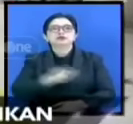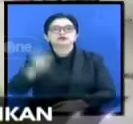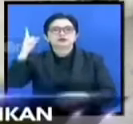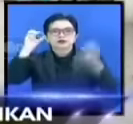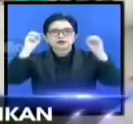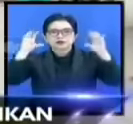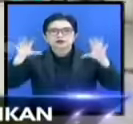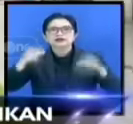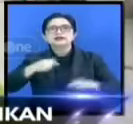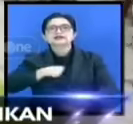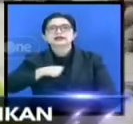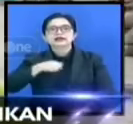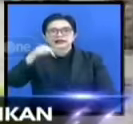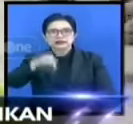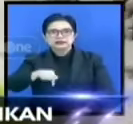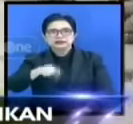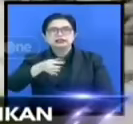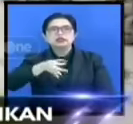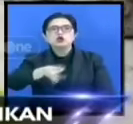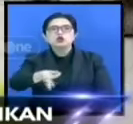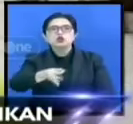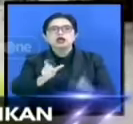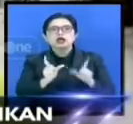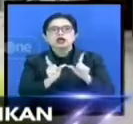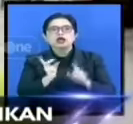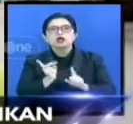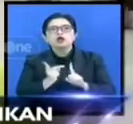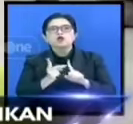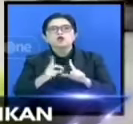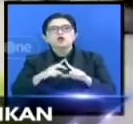Wuhan, belum bisa balik ke Indonesia.